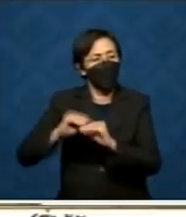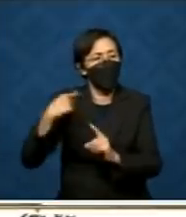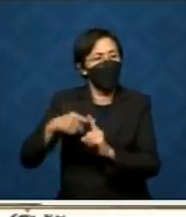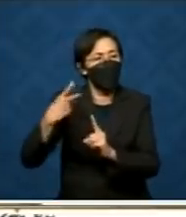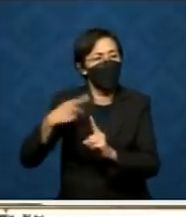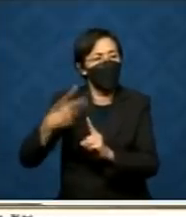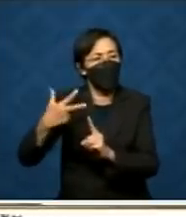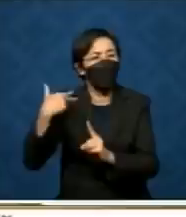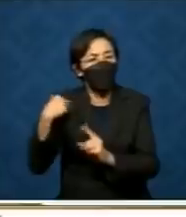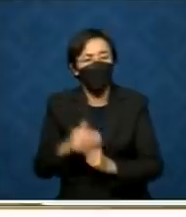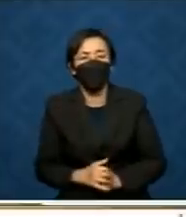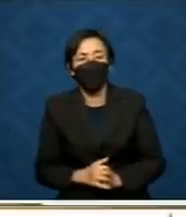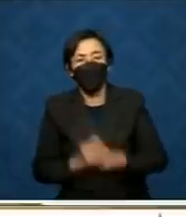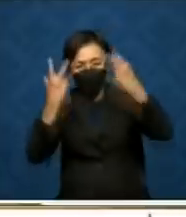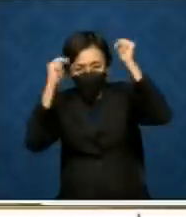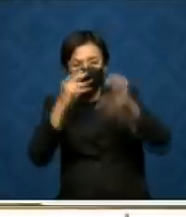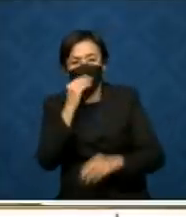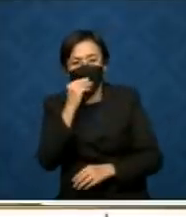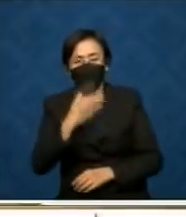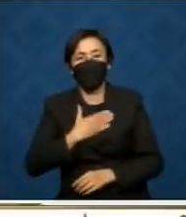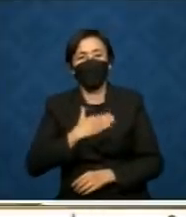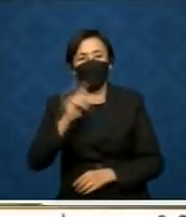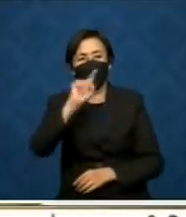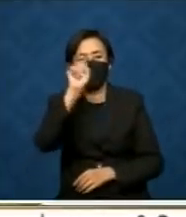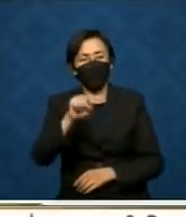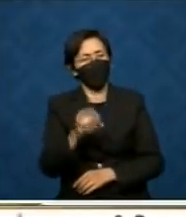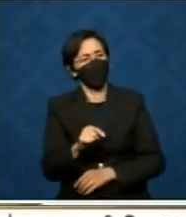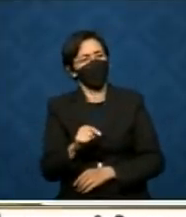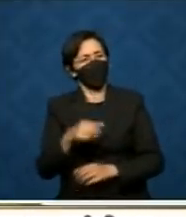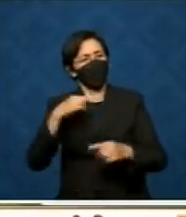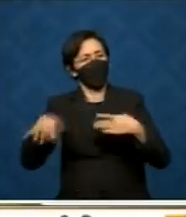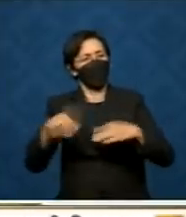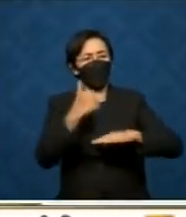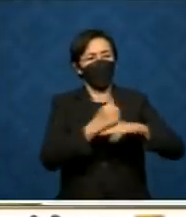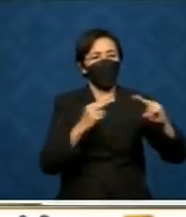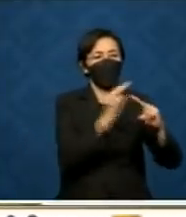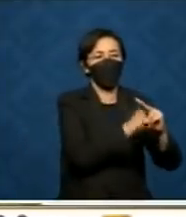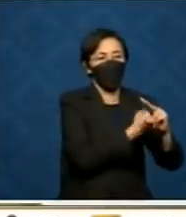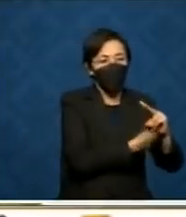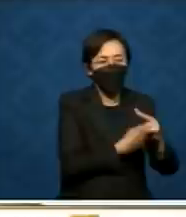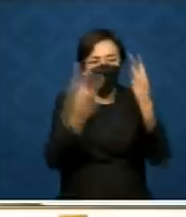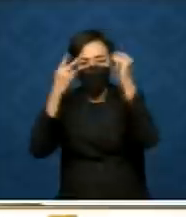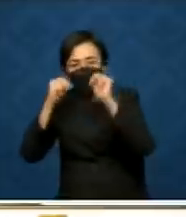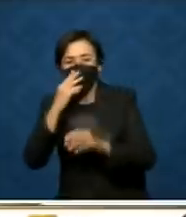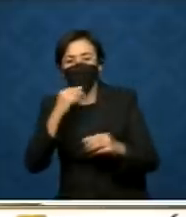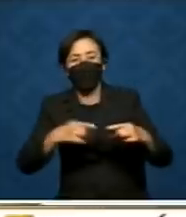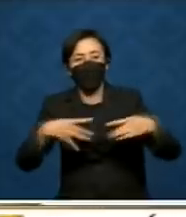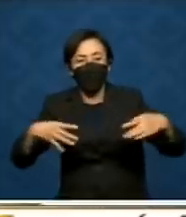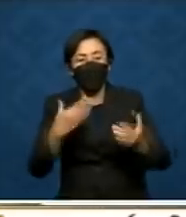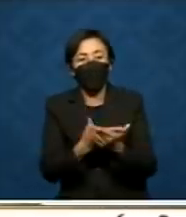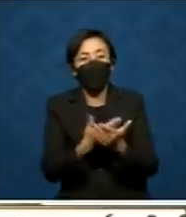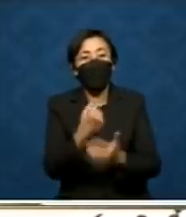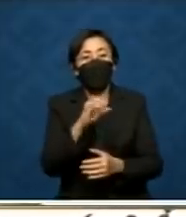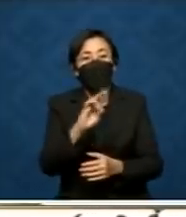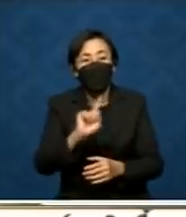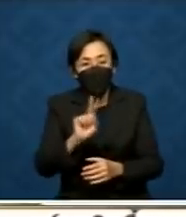ก็ยิ่งสงสัยหนักนี่พ่อฟังนายกทั้งทีพูดครับเฮ้ยไม่ตรงกันกับน้ำทีแล้วตอบได้ไงว่าไอ้ขี้เกียจบาทคือส่วน